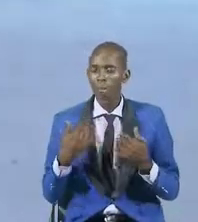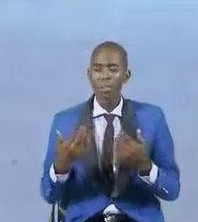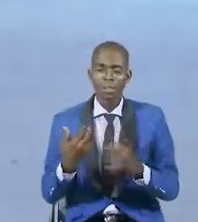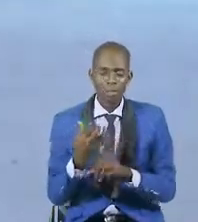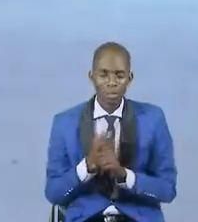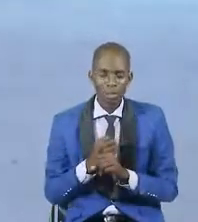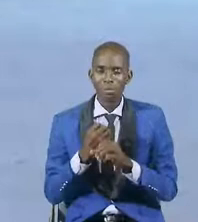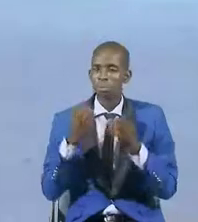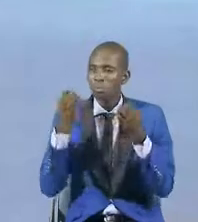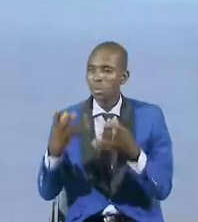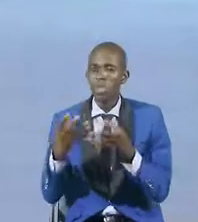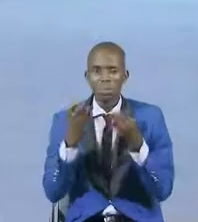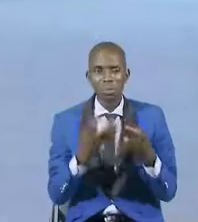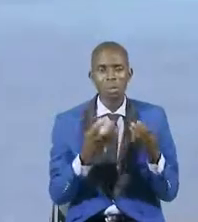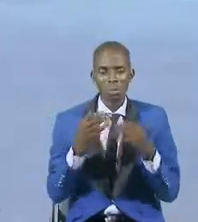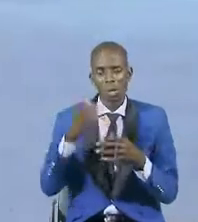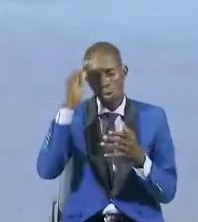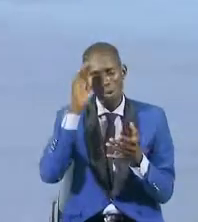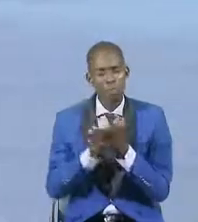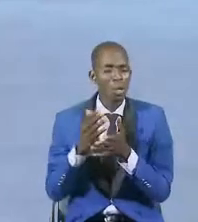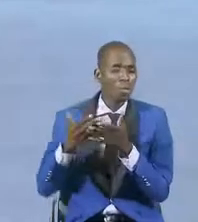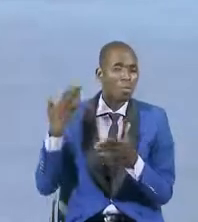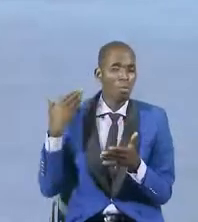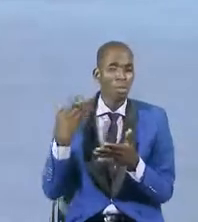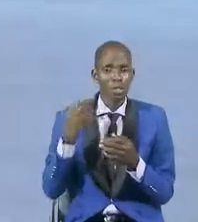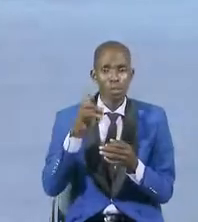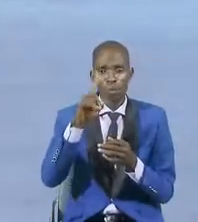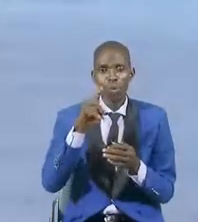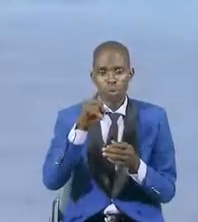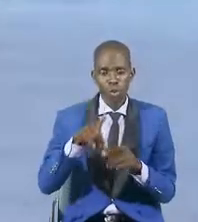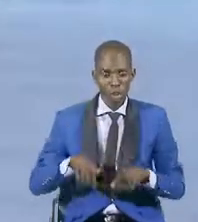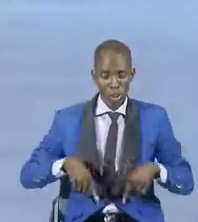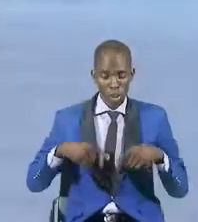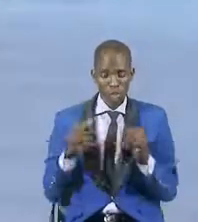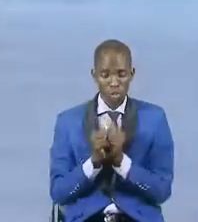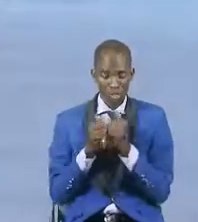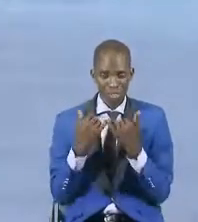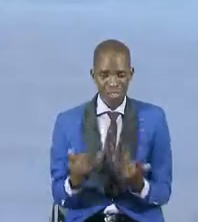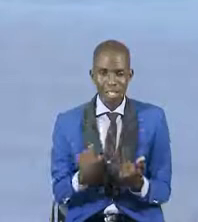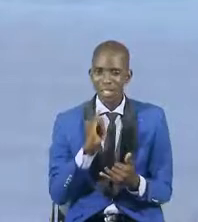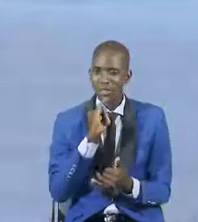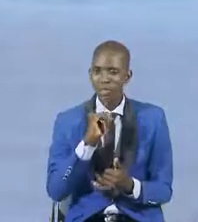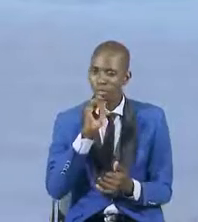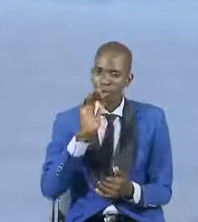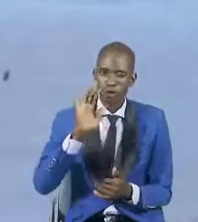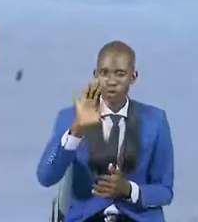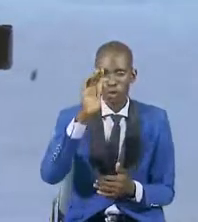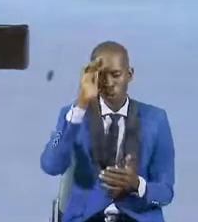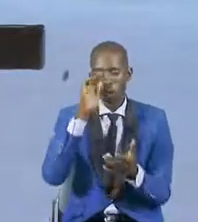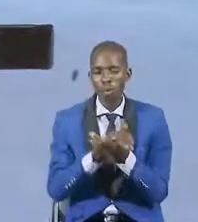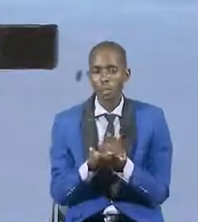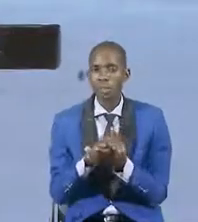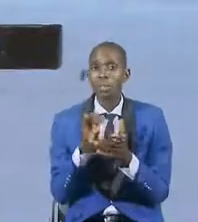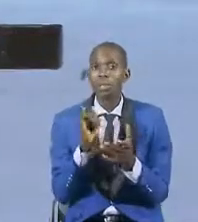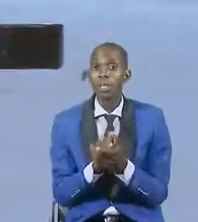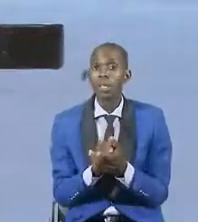as plusieurs hommes et celui avec lequel tu es présentement n'est pas ton époux.